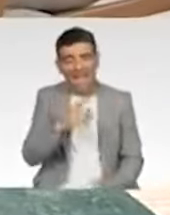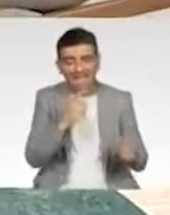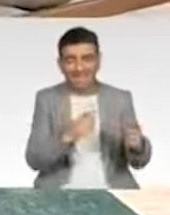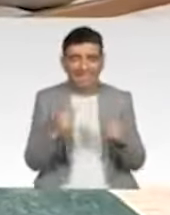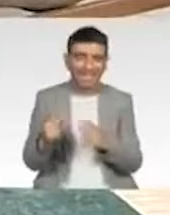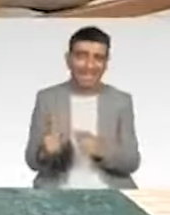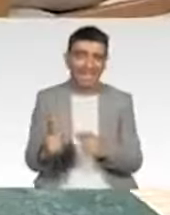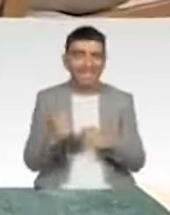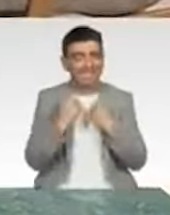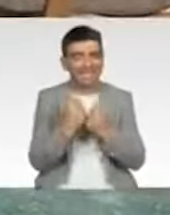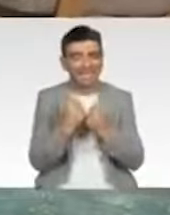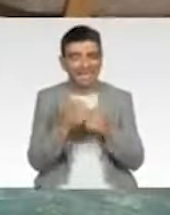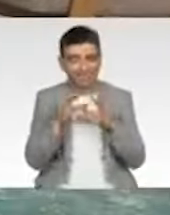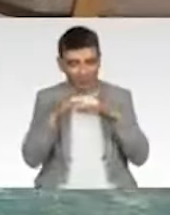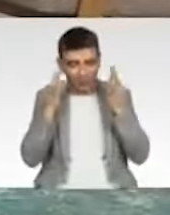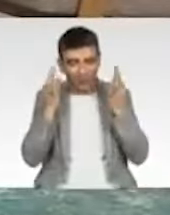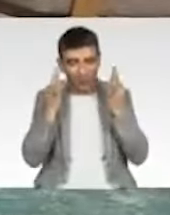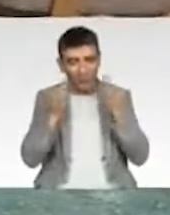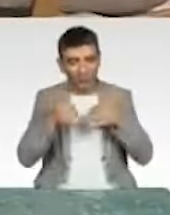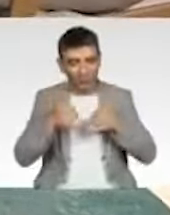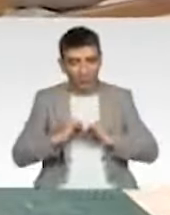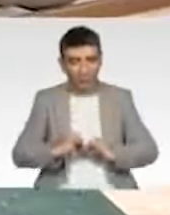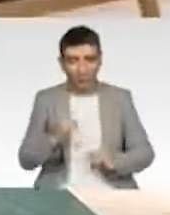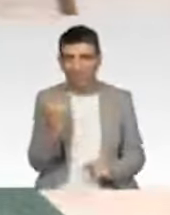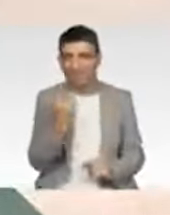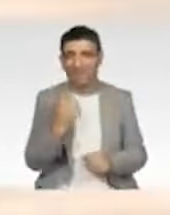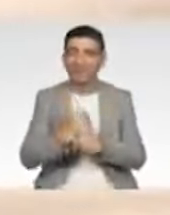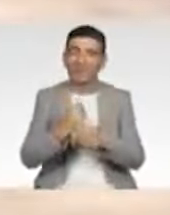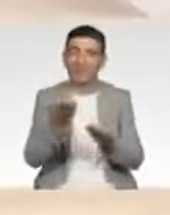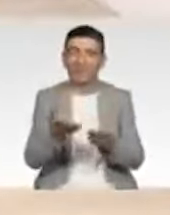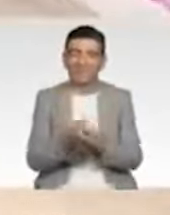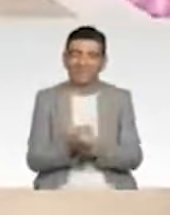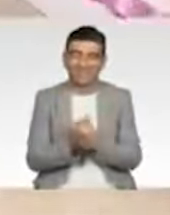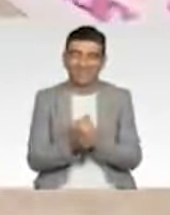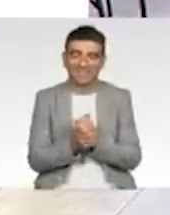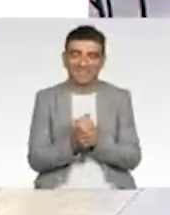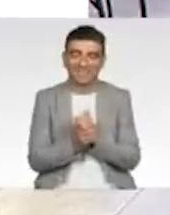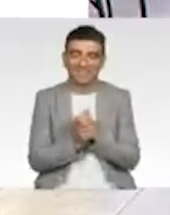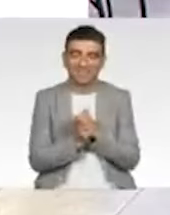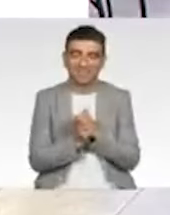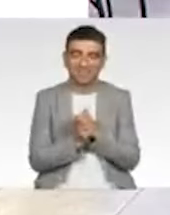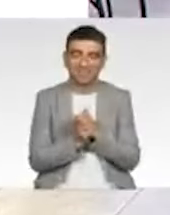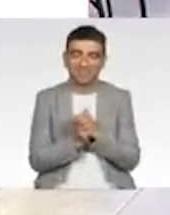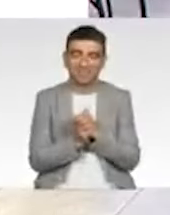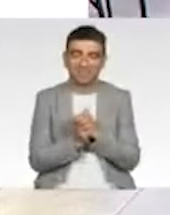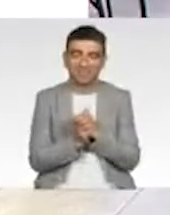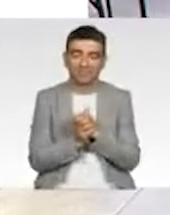yere sağlıklı, mutlu, huzurlu bir günaydın.